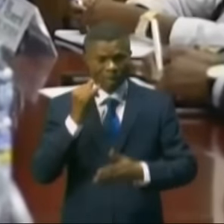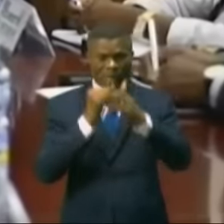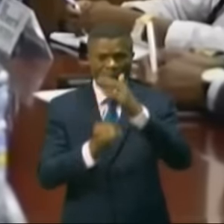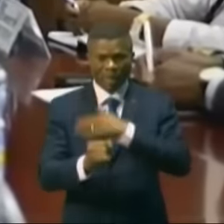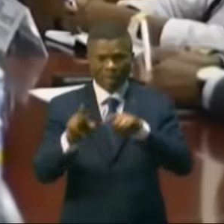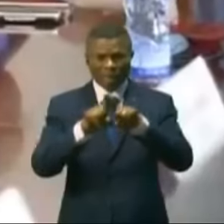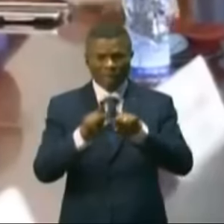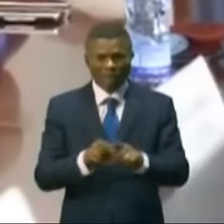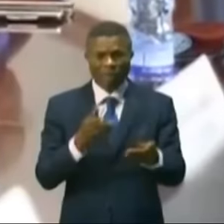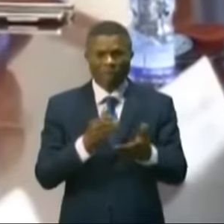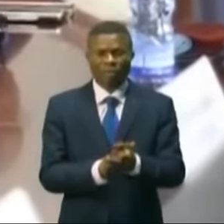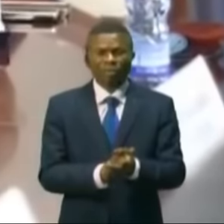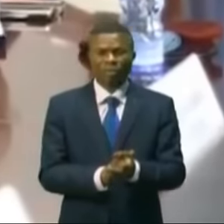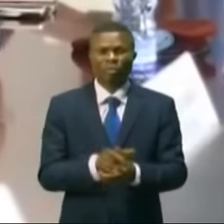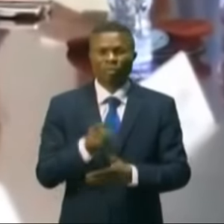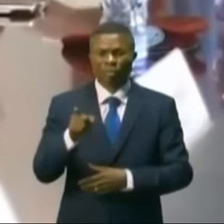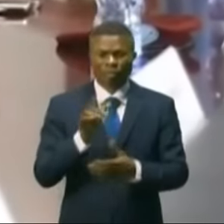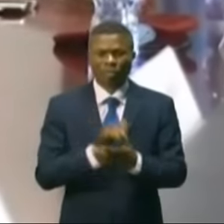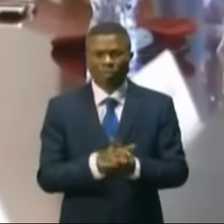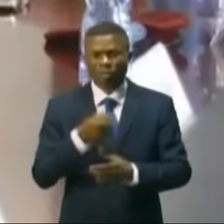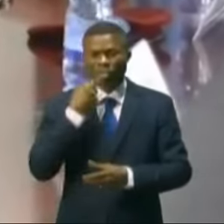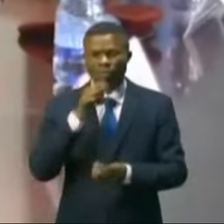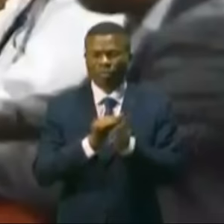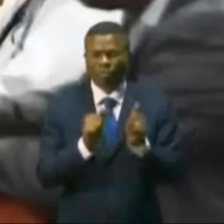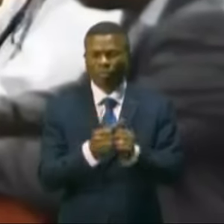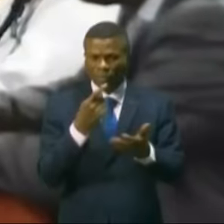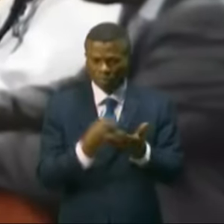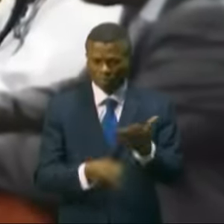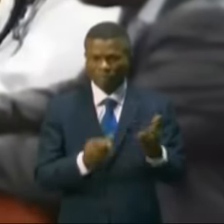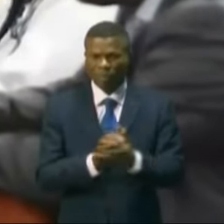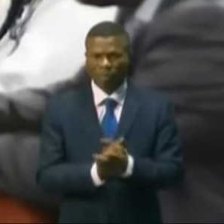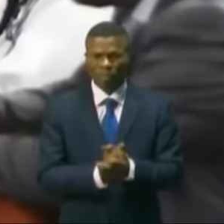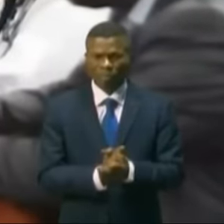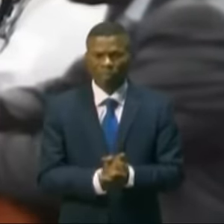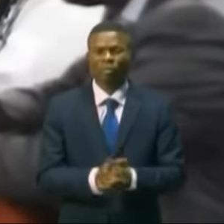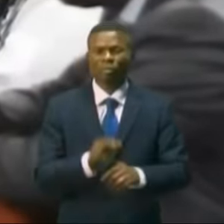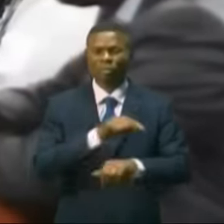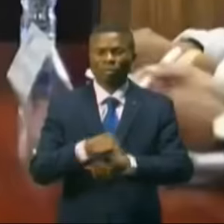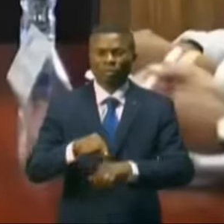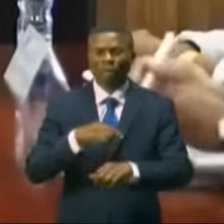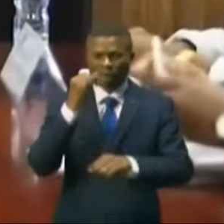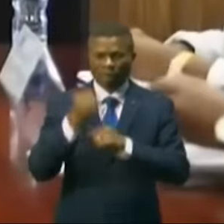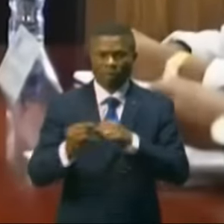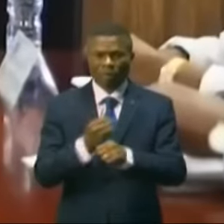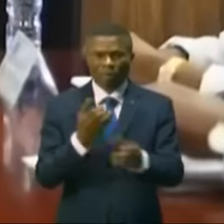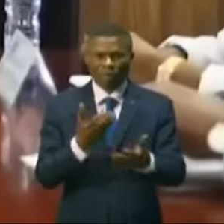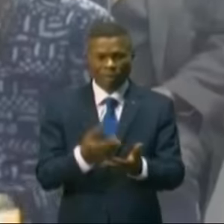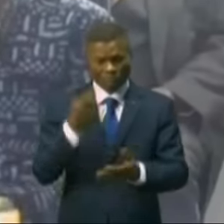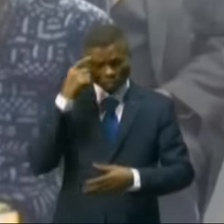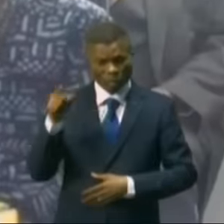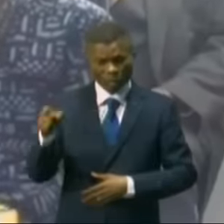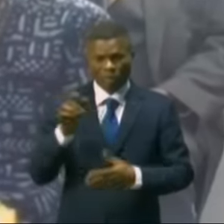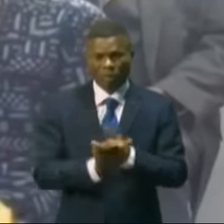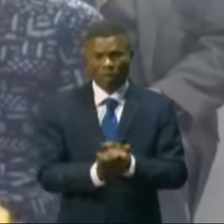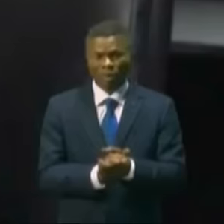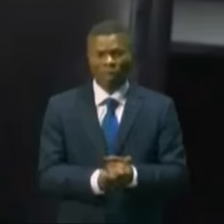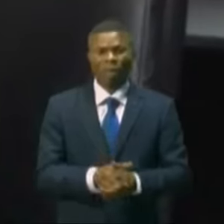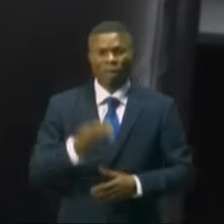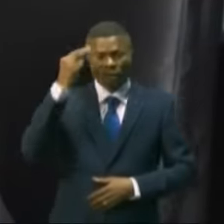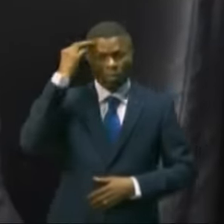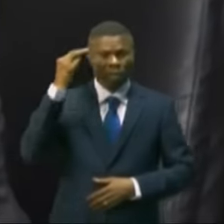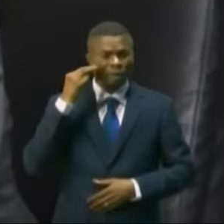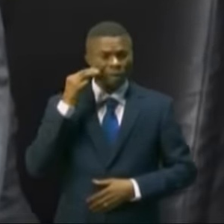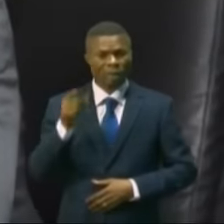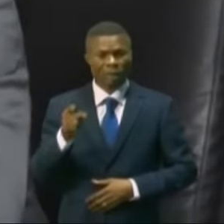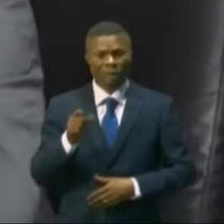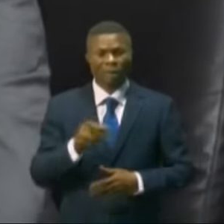Sécurité, Jacquemain Chabani, les questions urgentes liées à l'amélioration de leur travail. Pour sa part, Maître Jacquemin Chabani-Loukou,